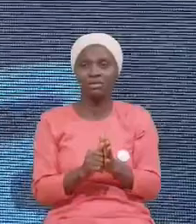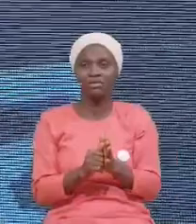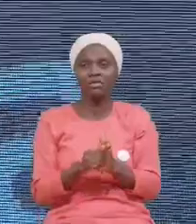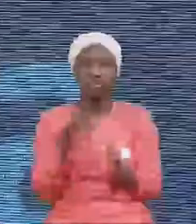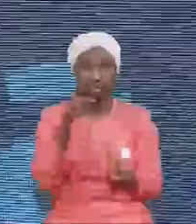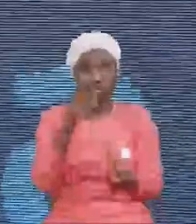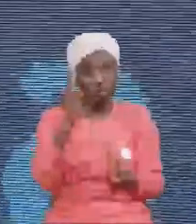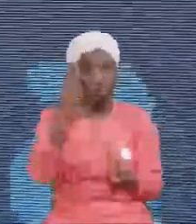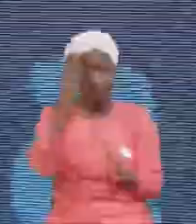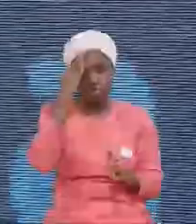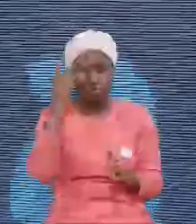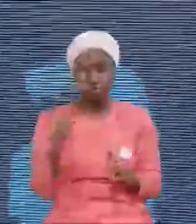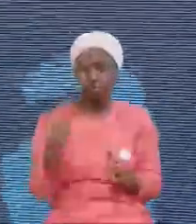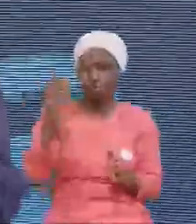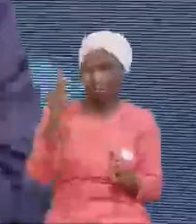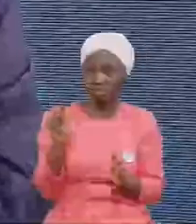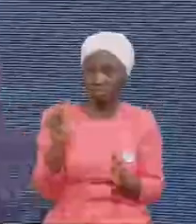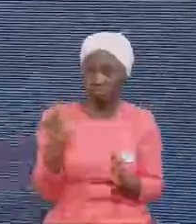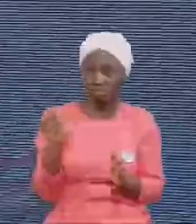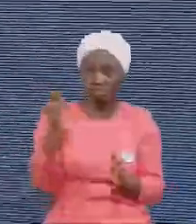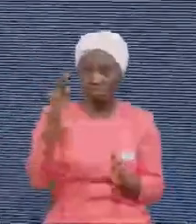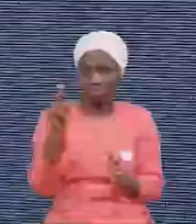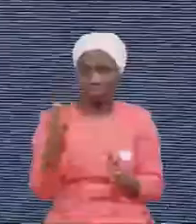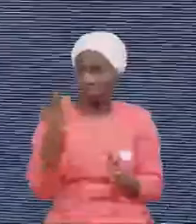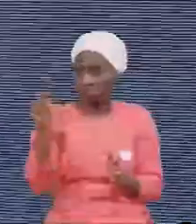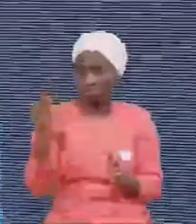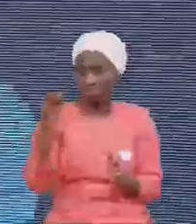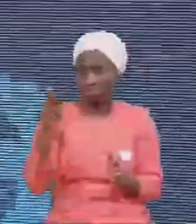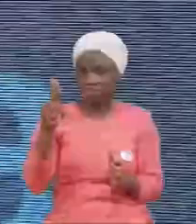Vous connaîtrez la vérité et la vérité vous affranchira.